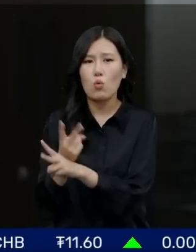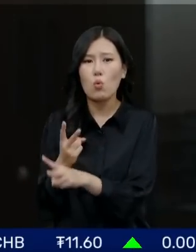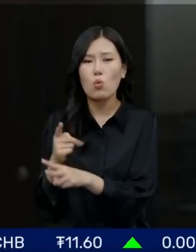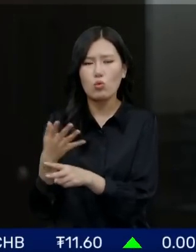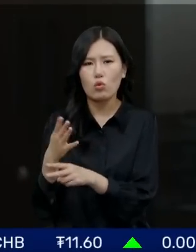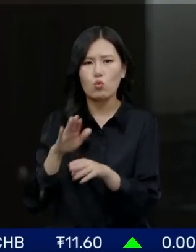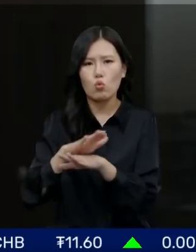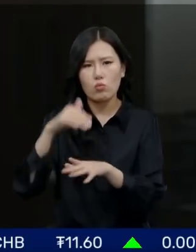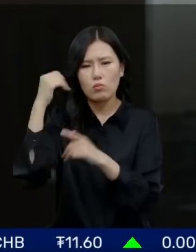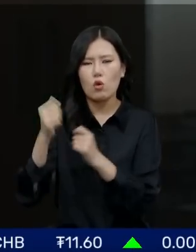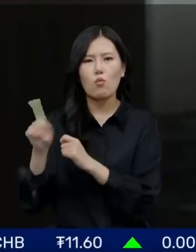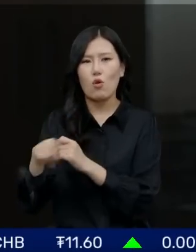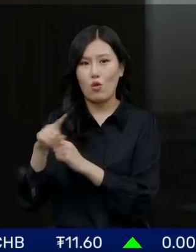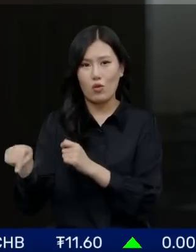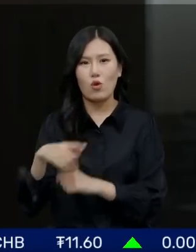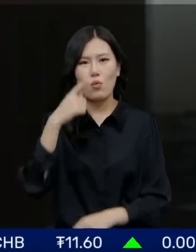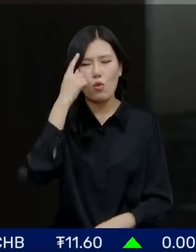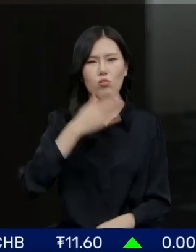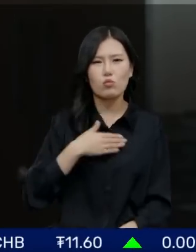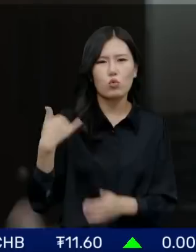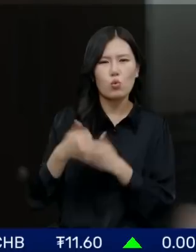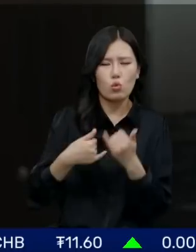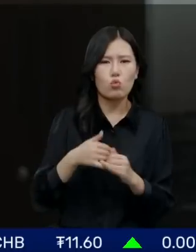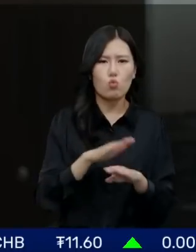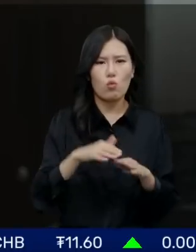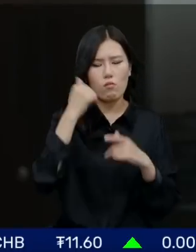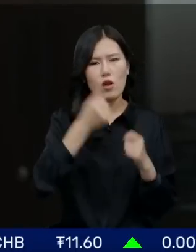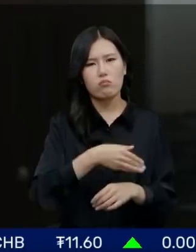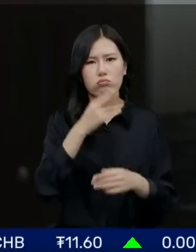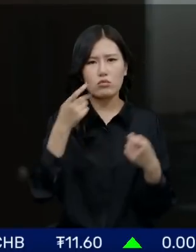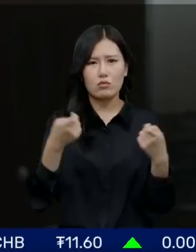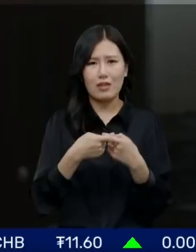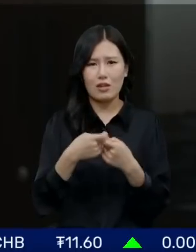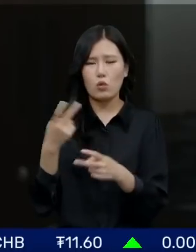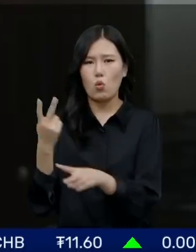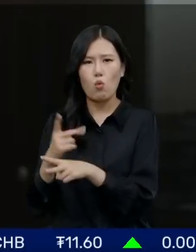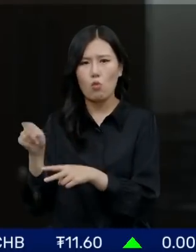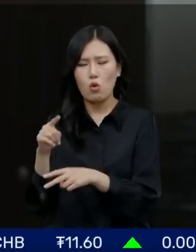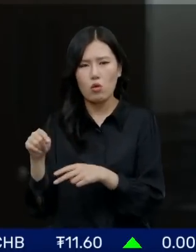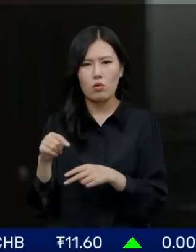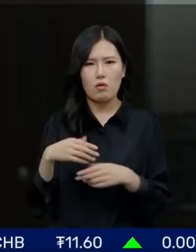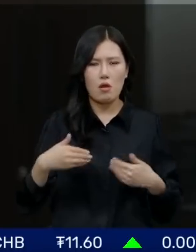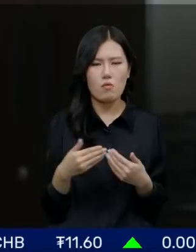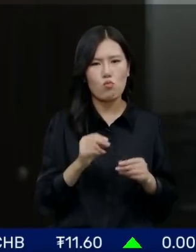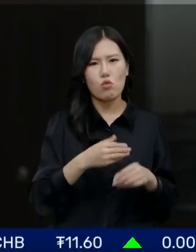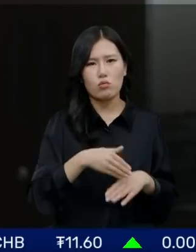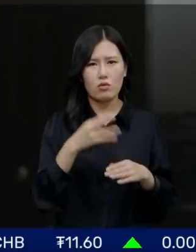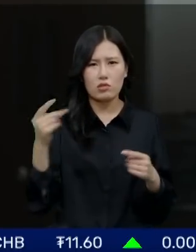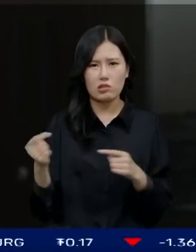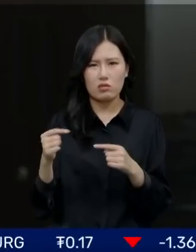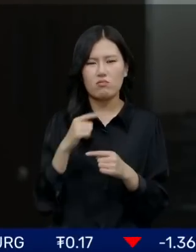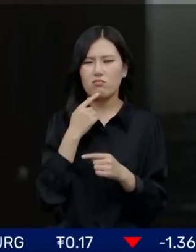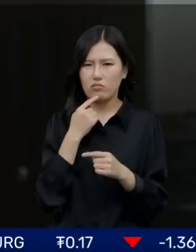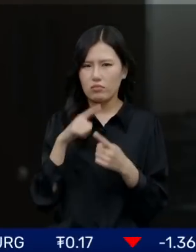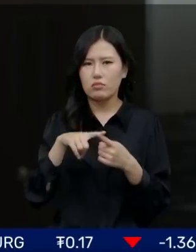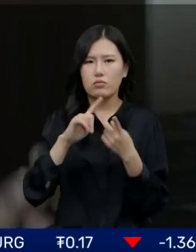Монгол ахуйн соёлд хүүхэд малдаа явах нь ингээл зүйл. Тэгэхээр энийг хэрхэн зохицуулах вэ гэдэг нь маш чухал. Бас нэг сэтгэл зовоосон